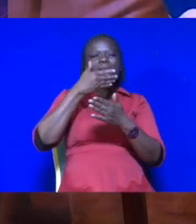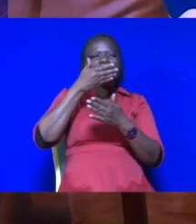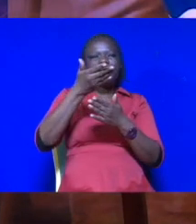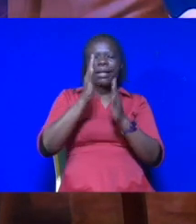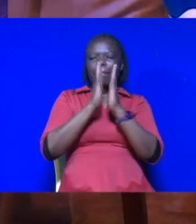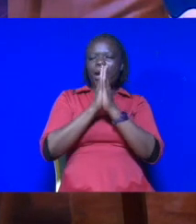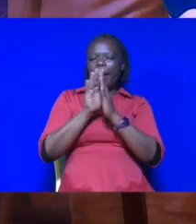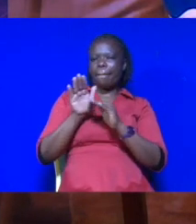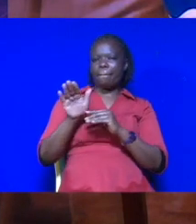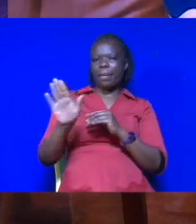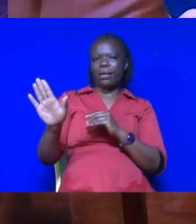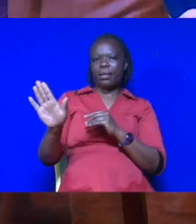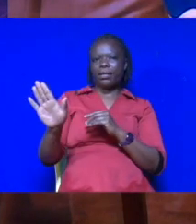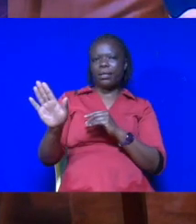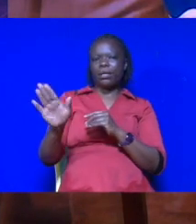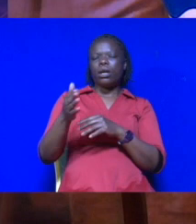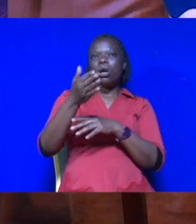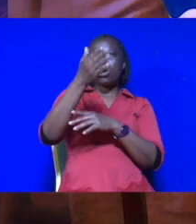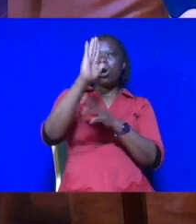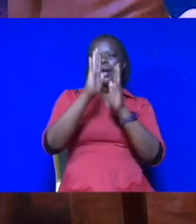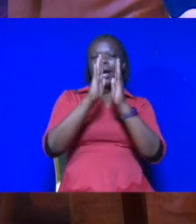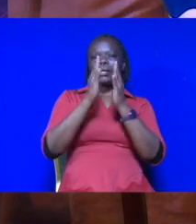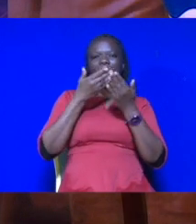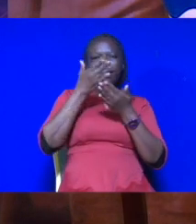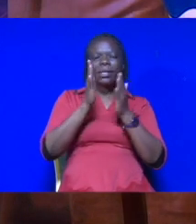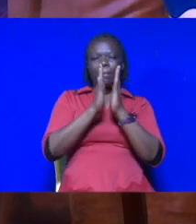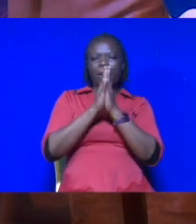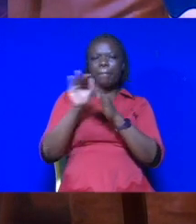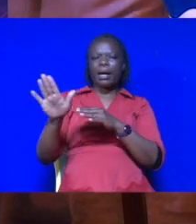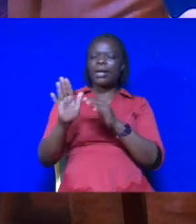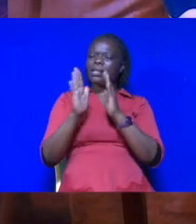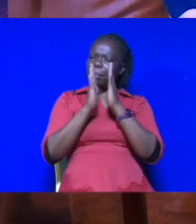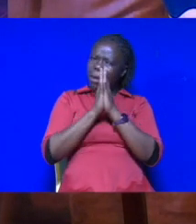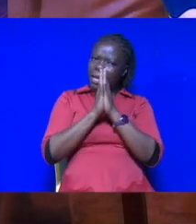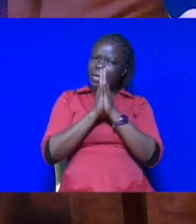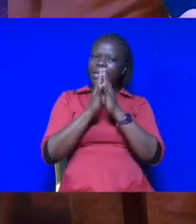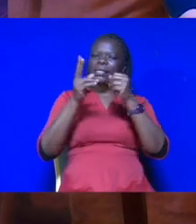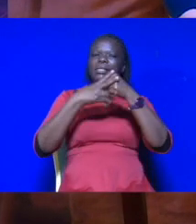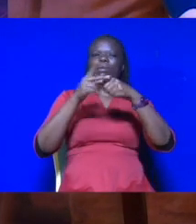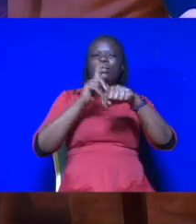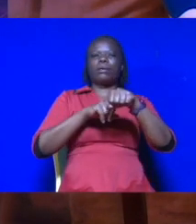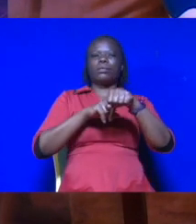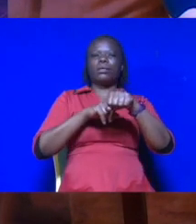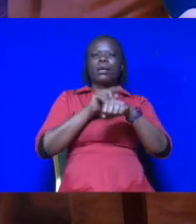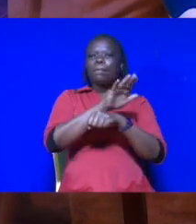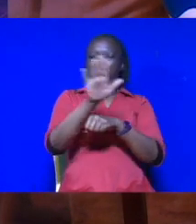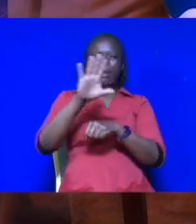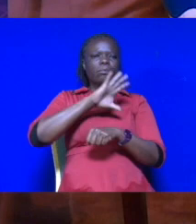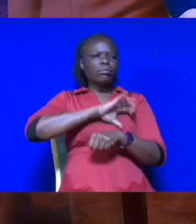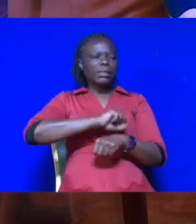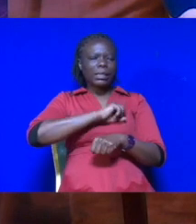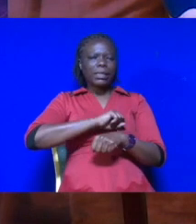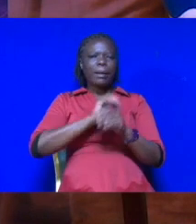yangu. Mungu amejibu maombi. Elia ameomba mara saba. Je, unavumilia kuomba mara